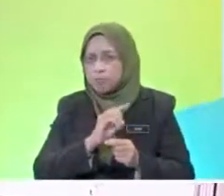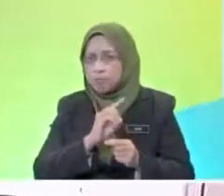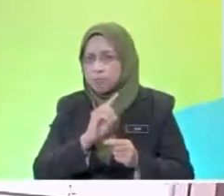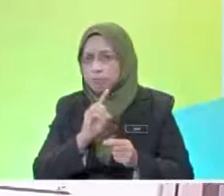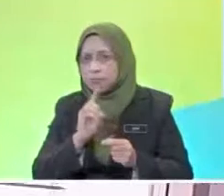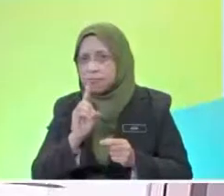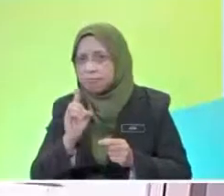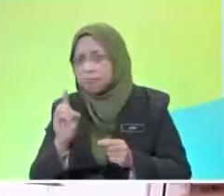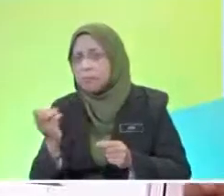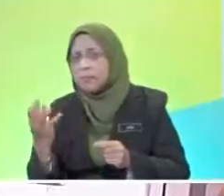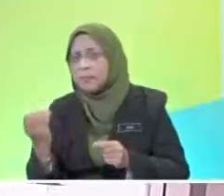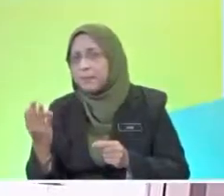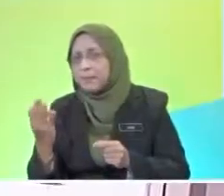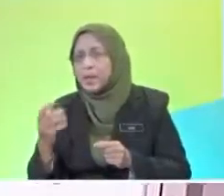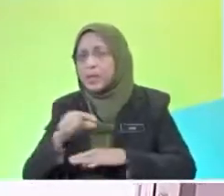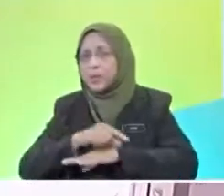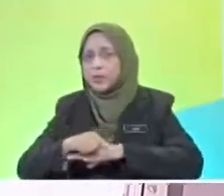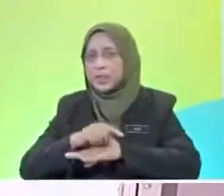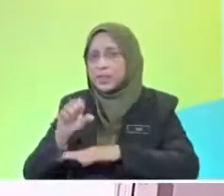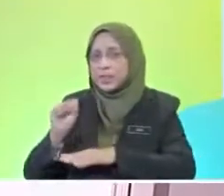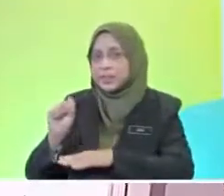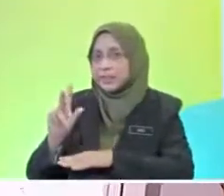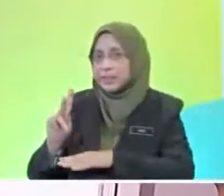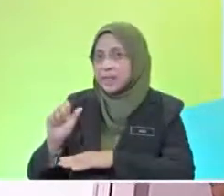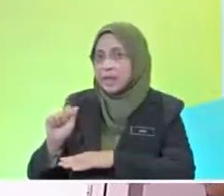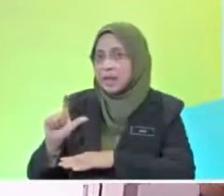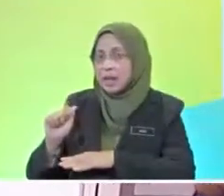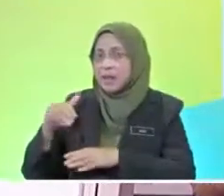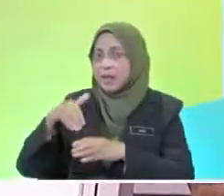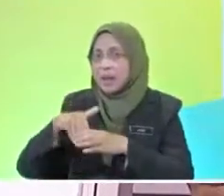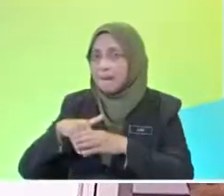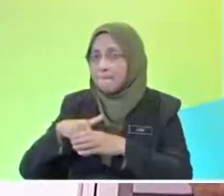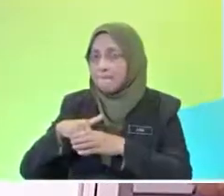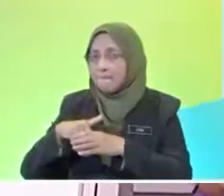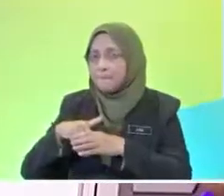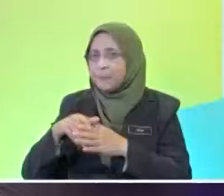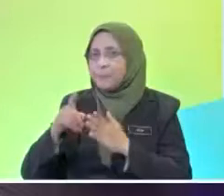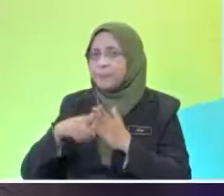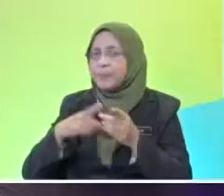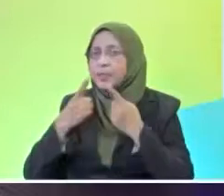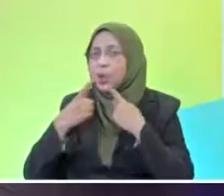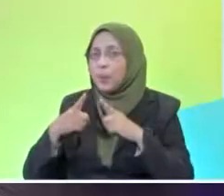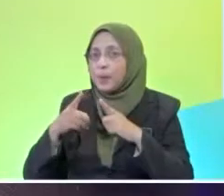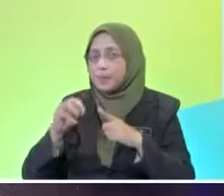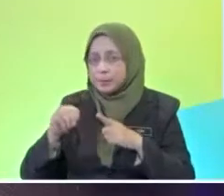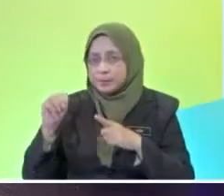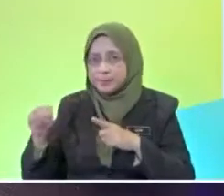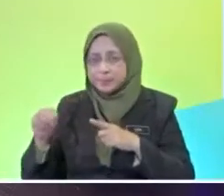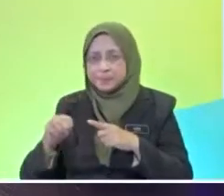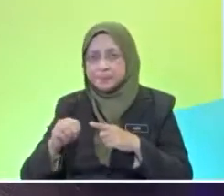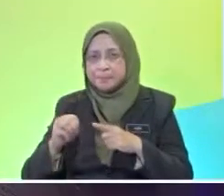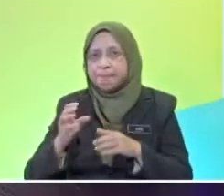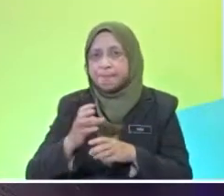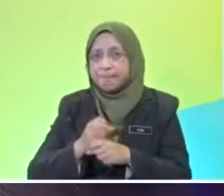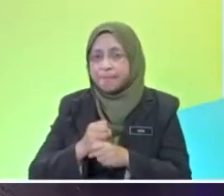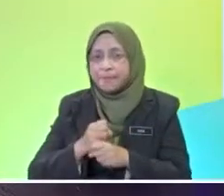Igo. Ya, kita guna skala dalam. Tapi mungkin kita boleh tanya murid-murid yang ada dalam talian, apakah jawapan mereka? Nampak tadi mereka